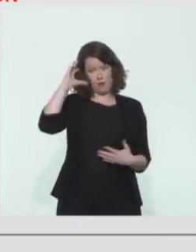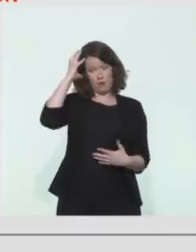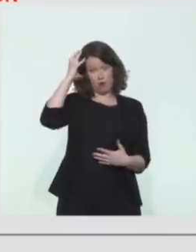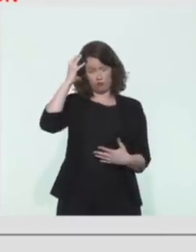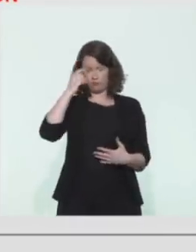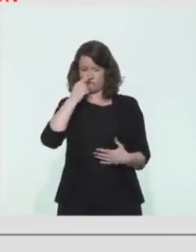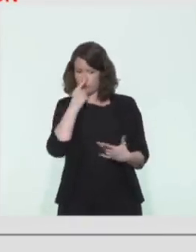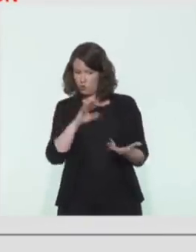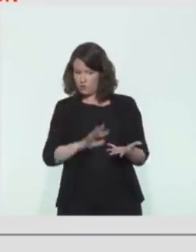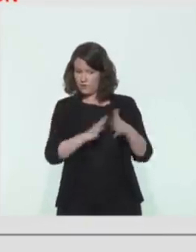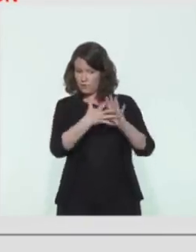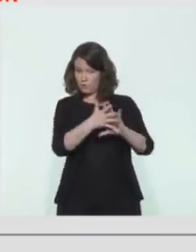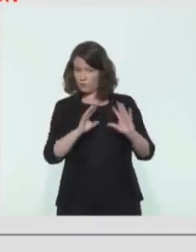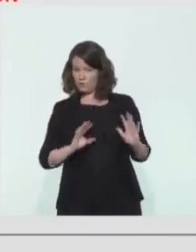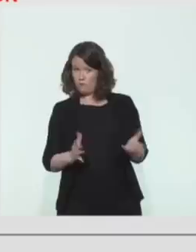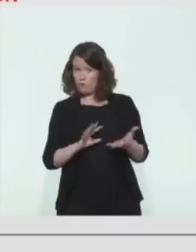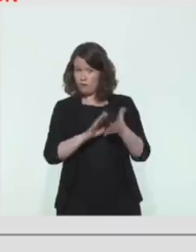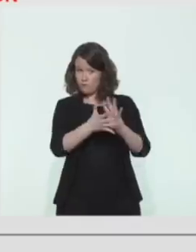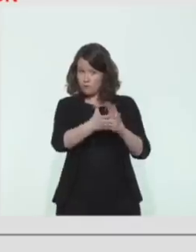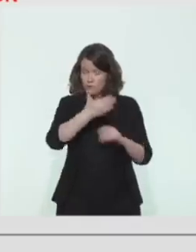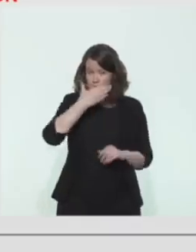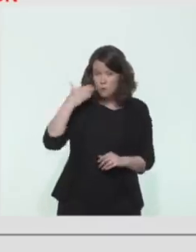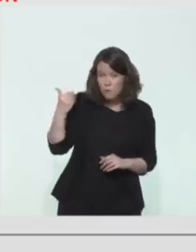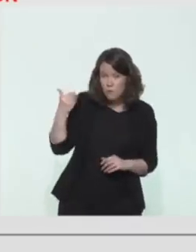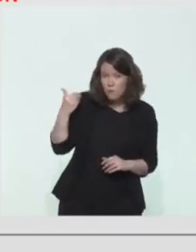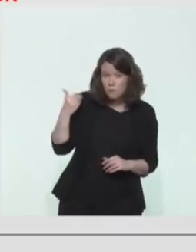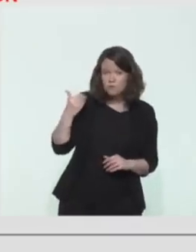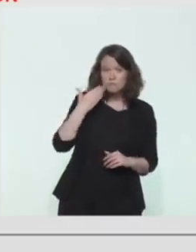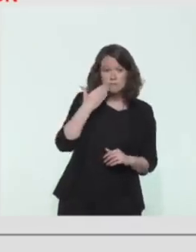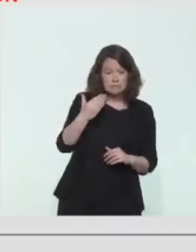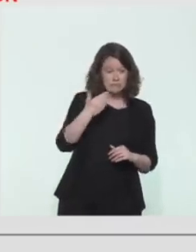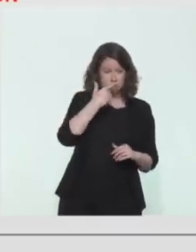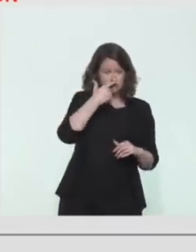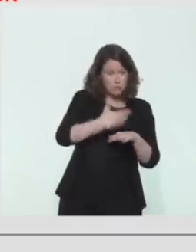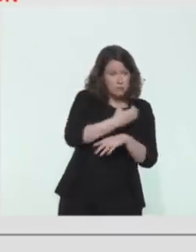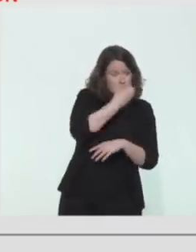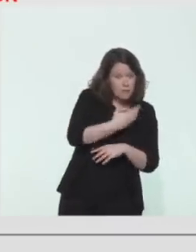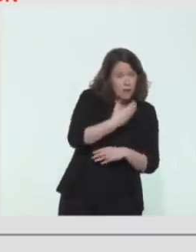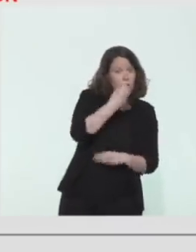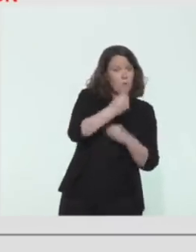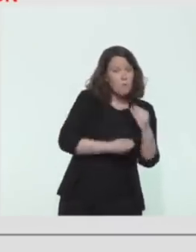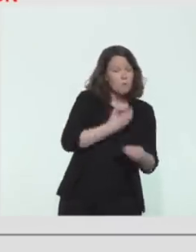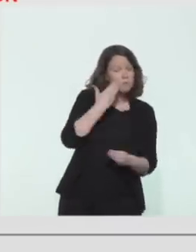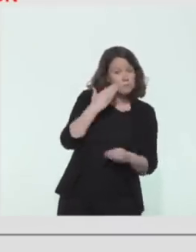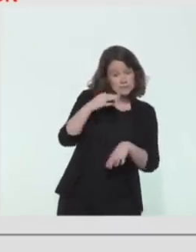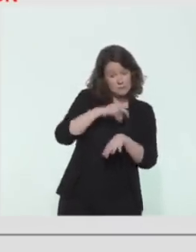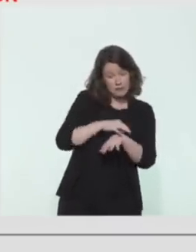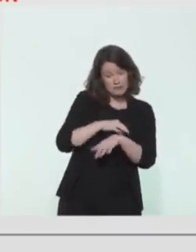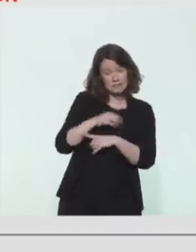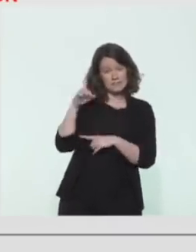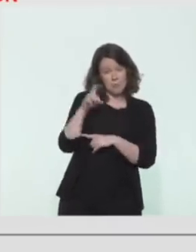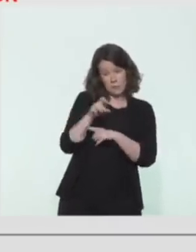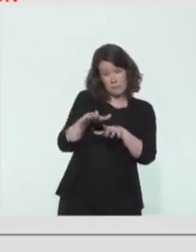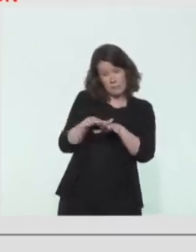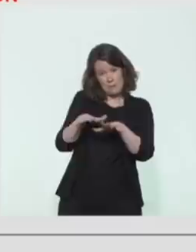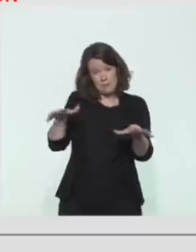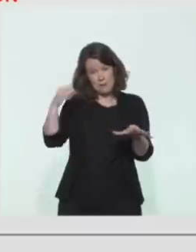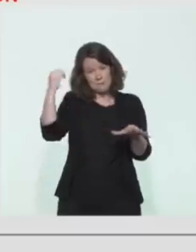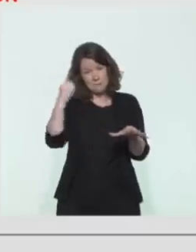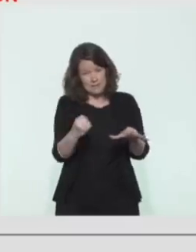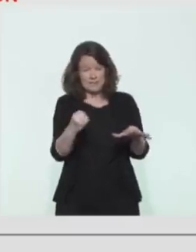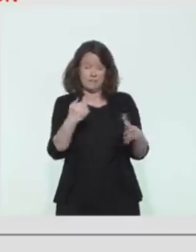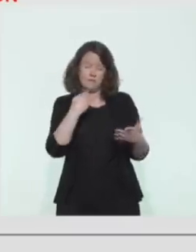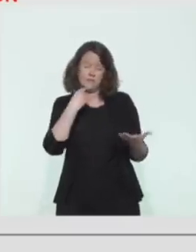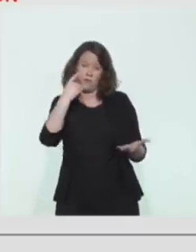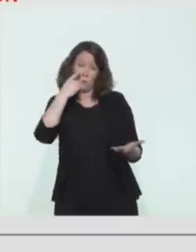à basculer en rouge, si d'aventure la circulation du virus devait s'accentuer, ou si il y avait à nouveau ou